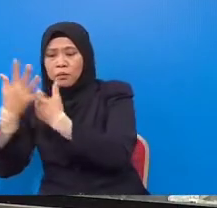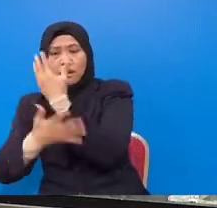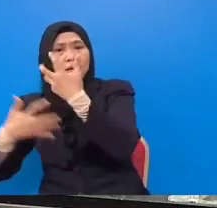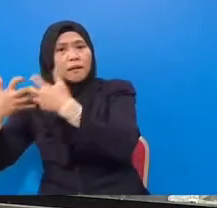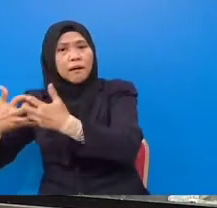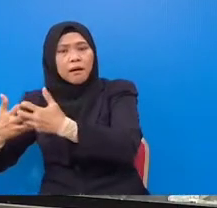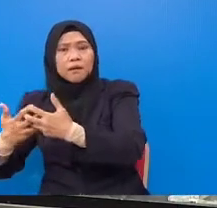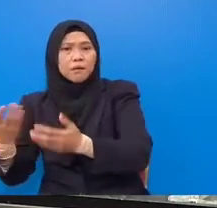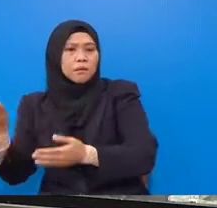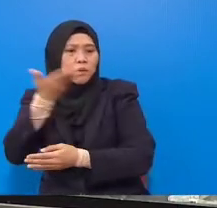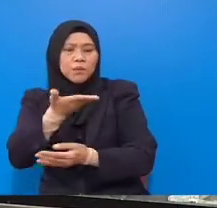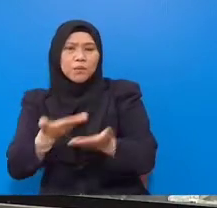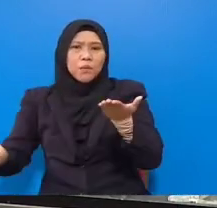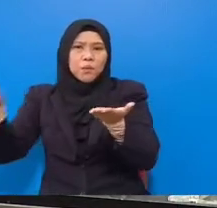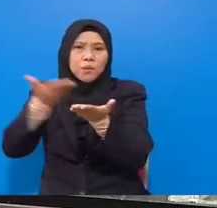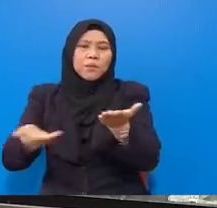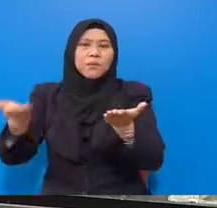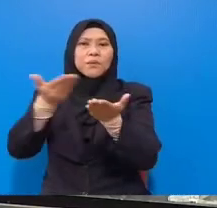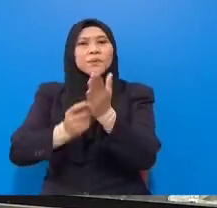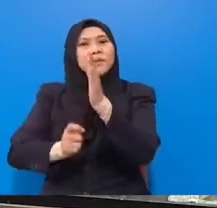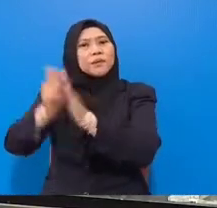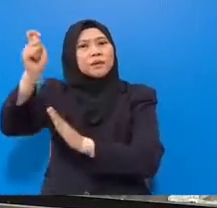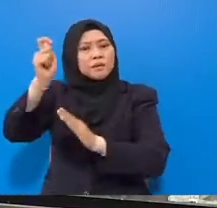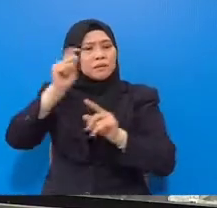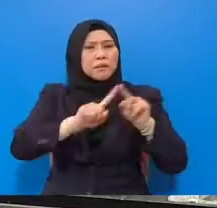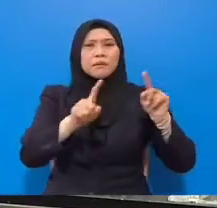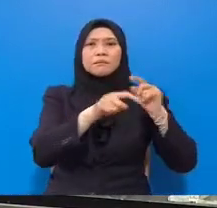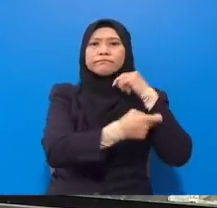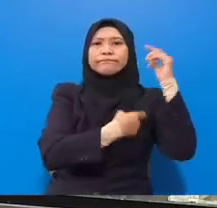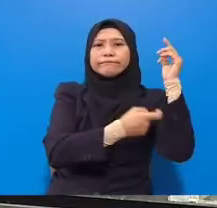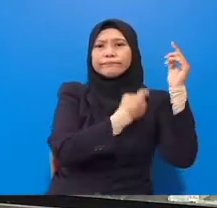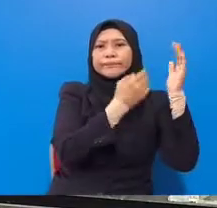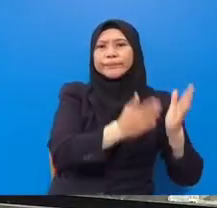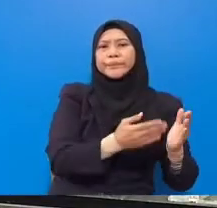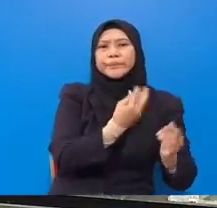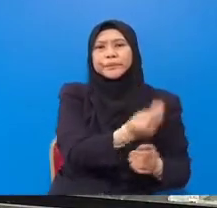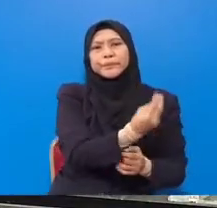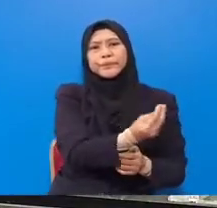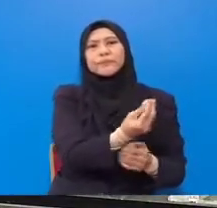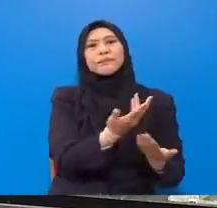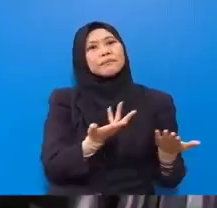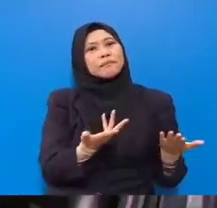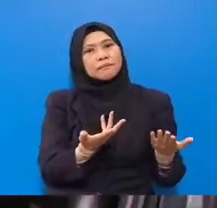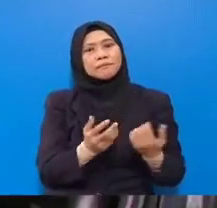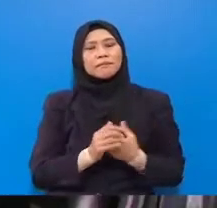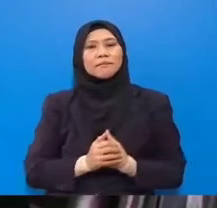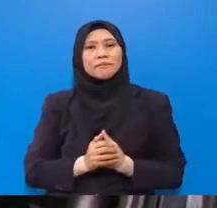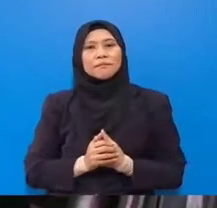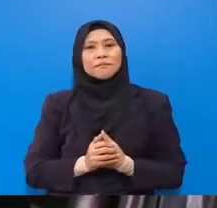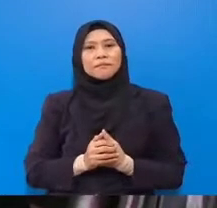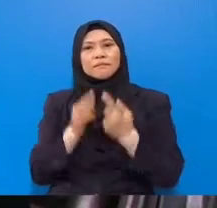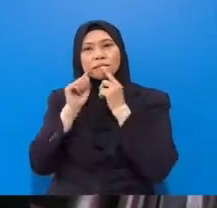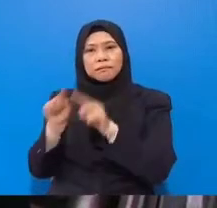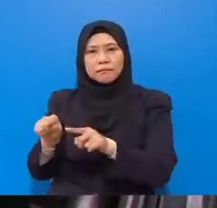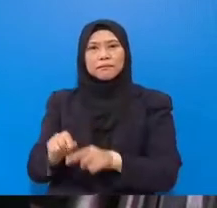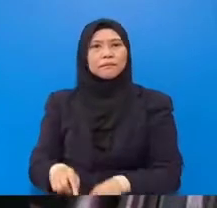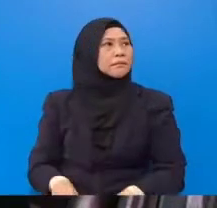tangan getah begitu tinggi saya mohon jawaban daripada cuman terima kasih ya sudah